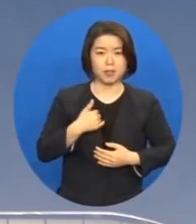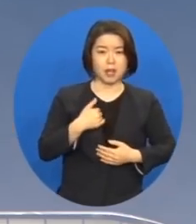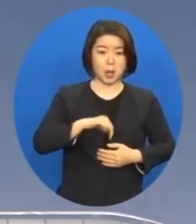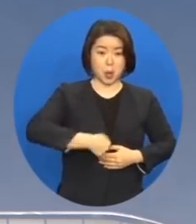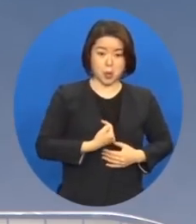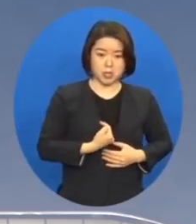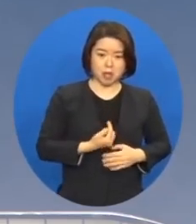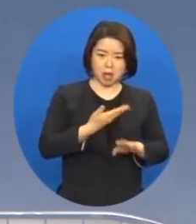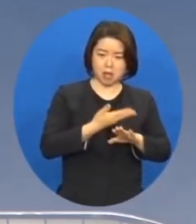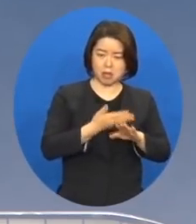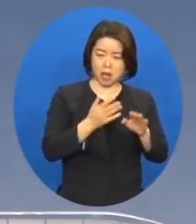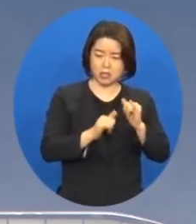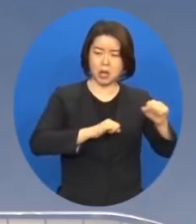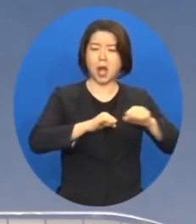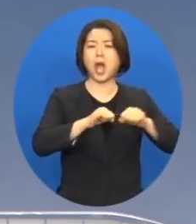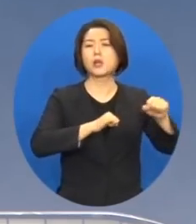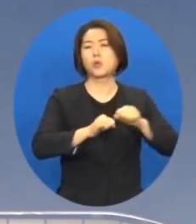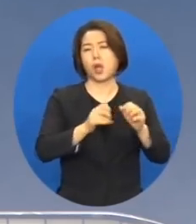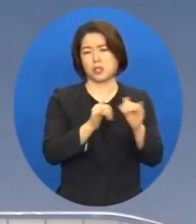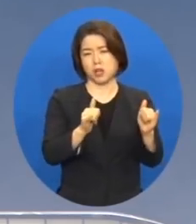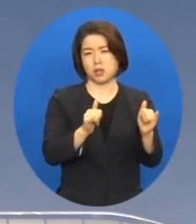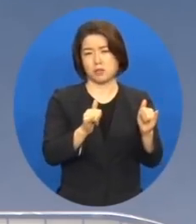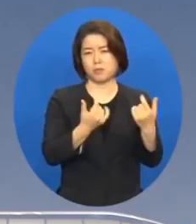그렇게 행동하는 사람이었어요.